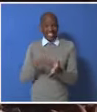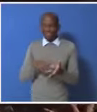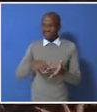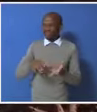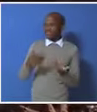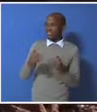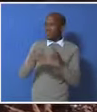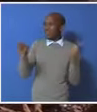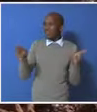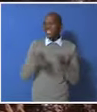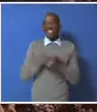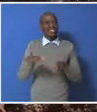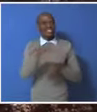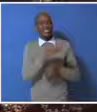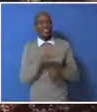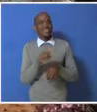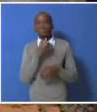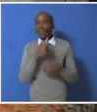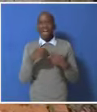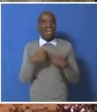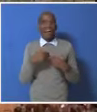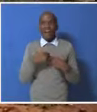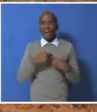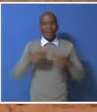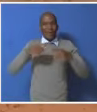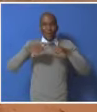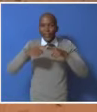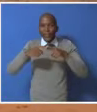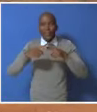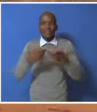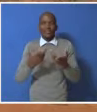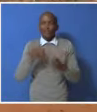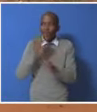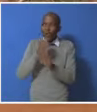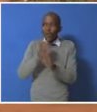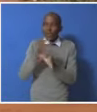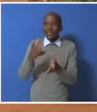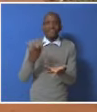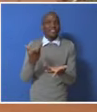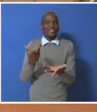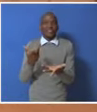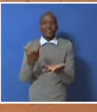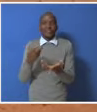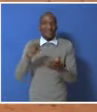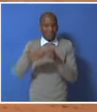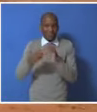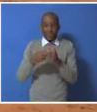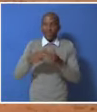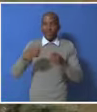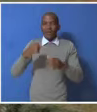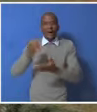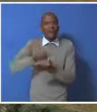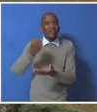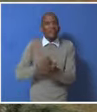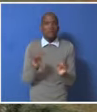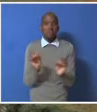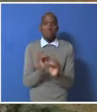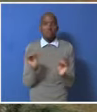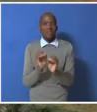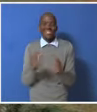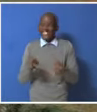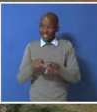dikgong babereki ya ka bang le ga ba sokola ka go apa leng leng le rona ka re tlile go nna ga yana re tlile go